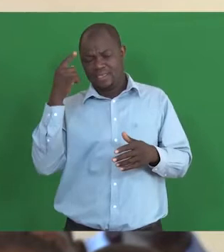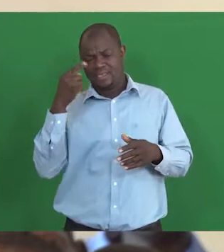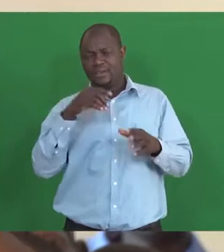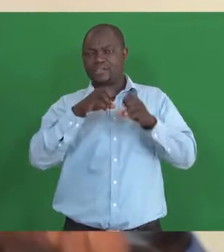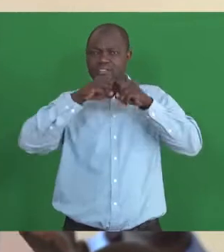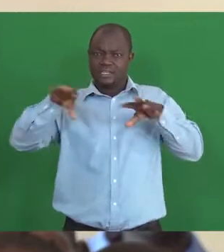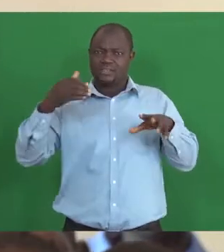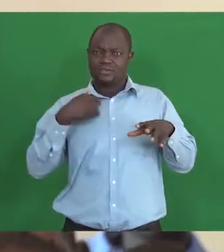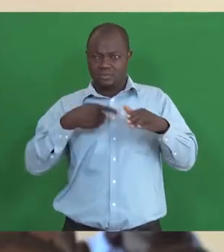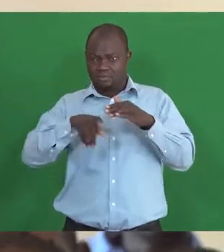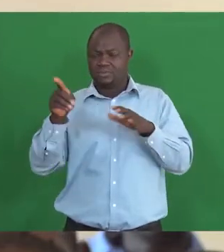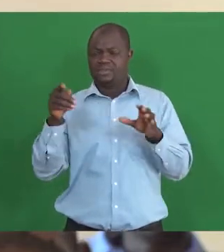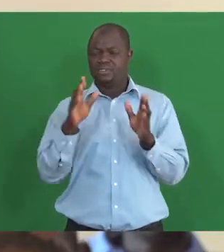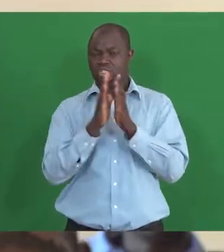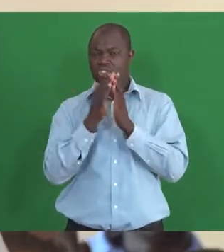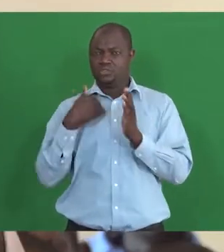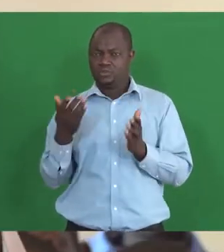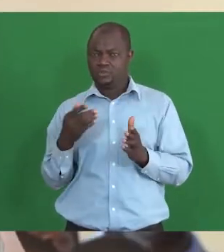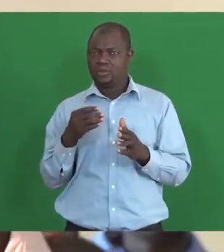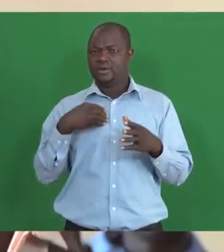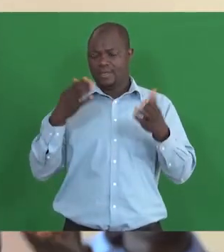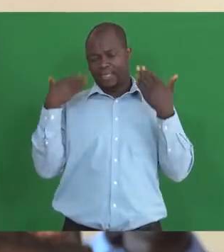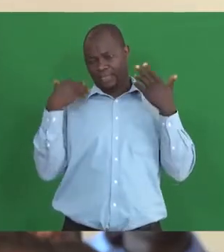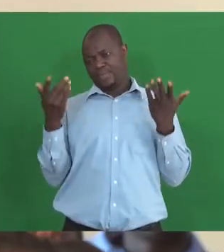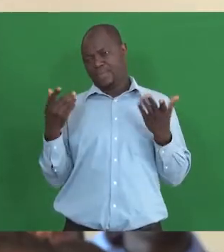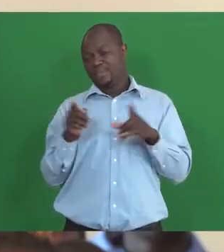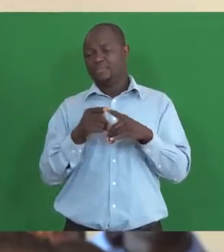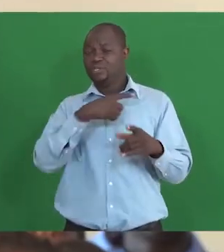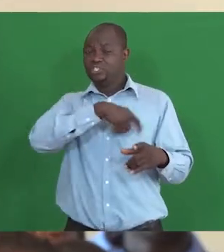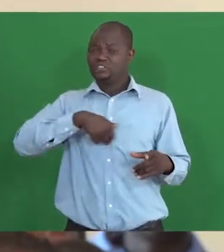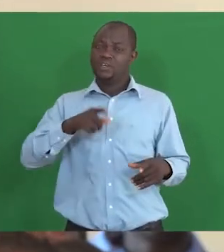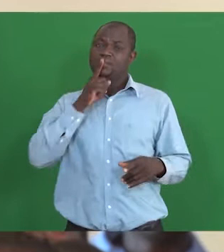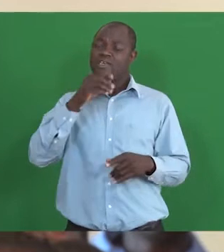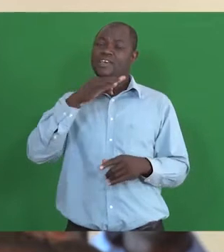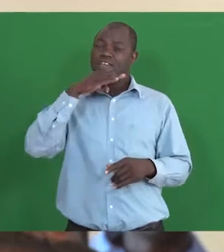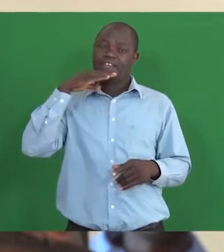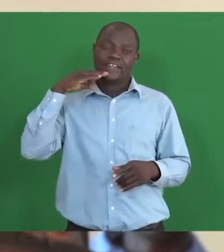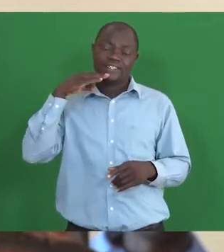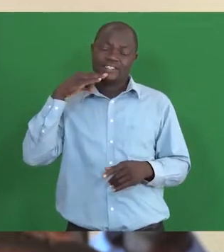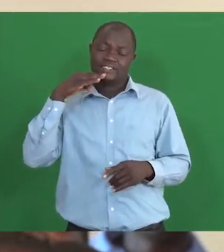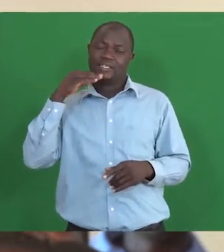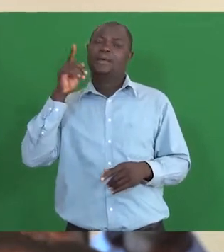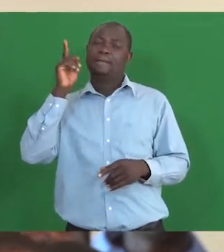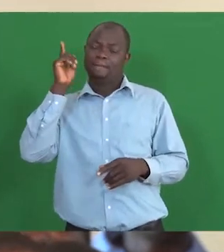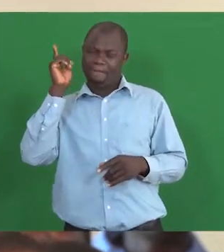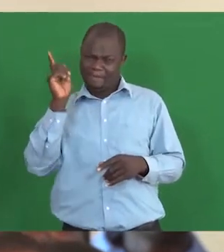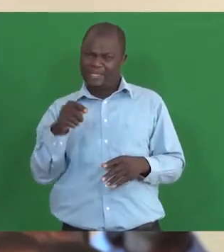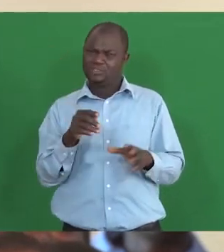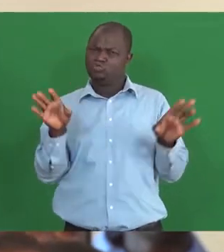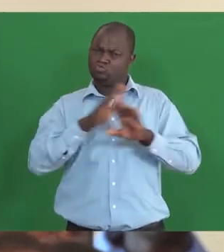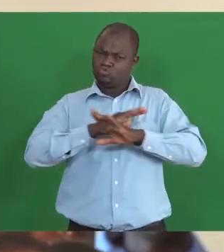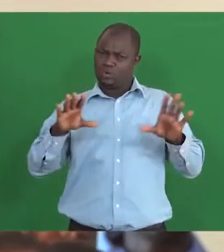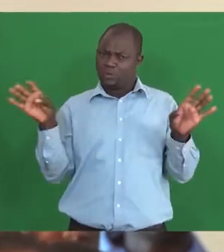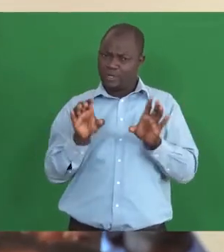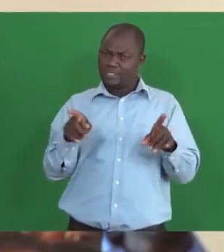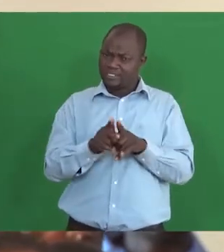wemugovera tozorora tishande. Kana mambo vakati chishanu ndo chisi, unomanikidzwa kutochiteedzera. Wakasadaro